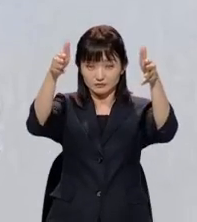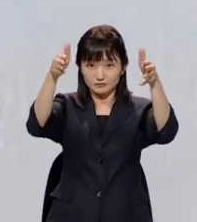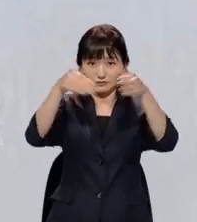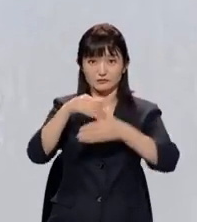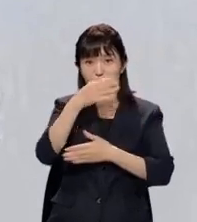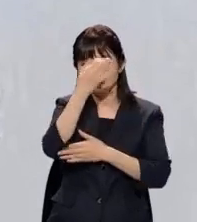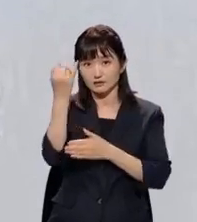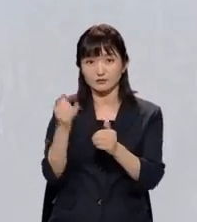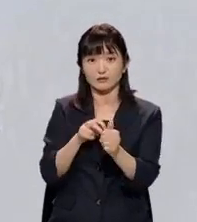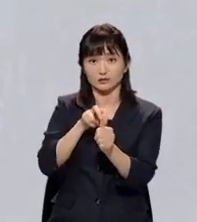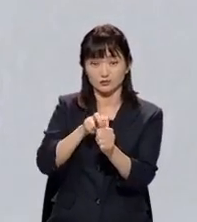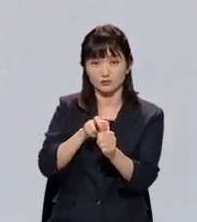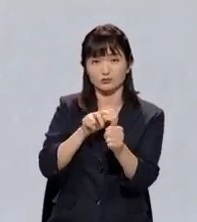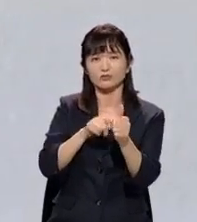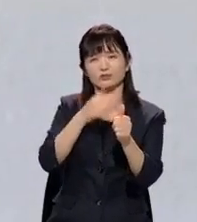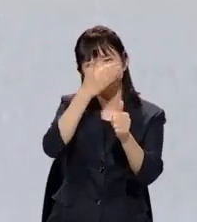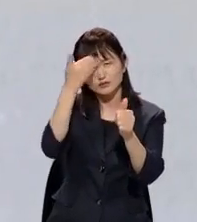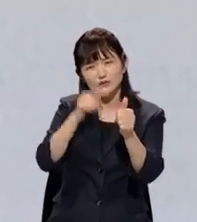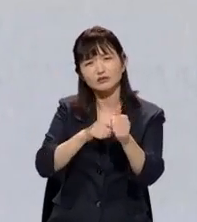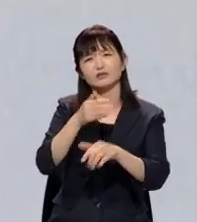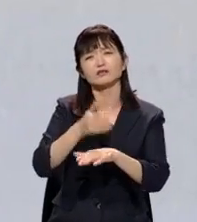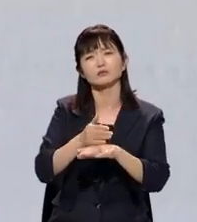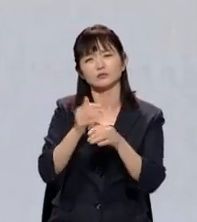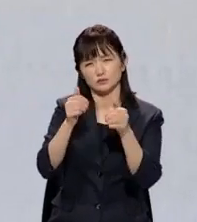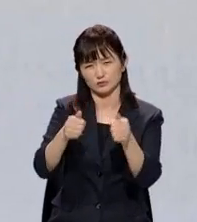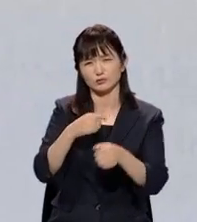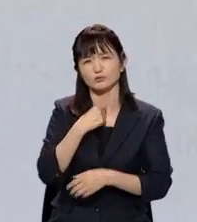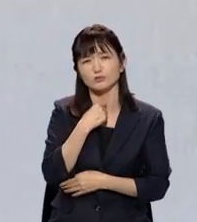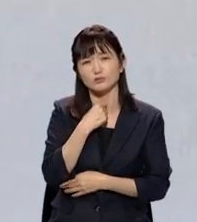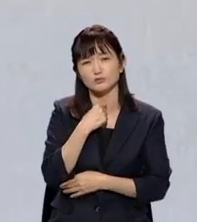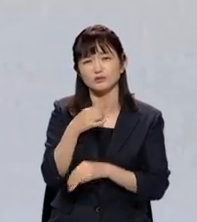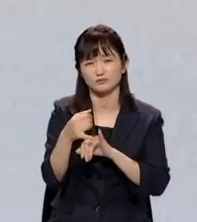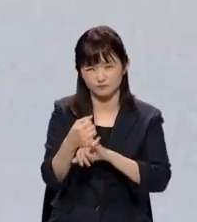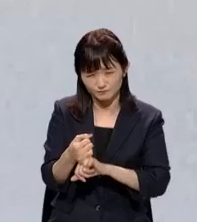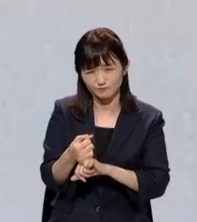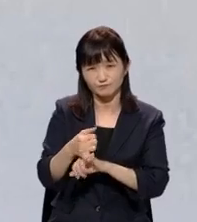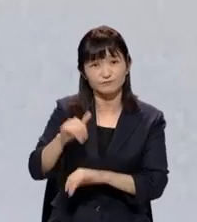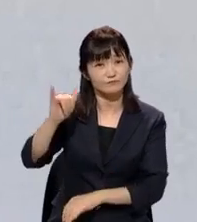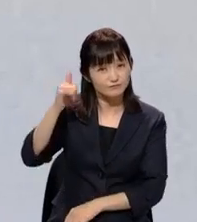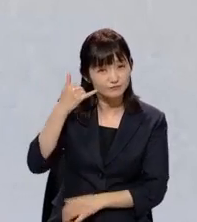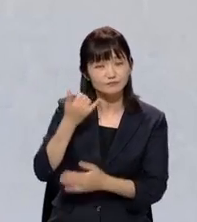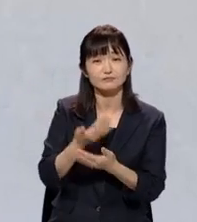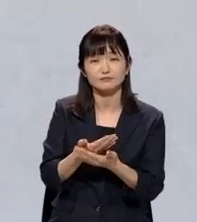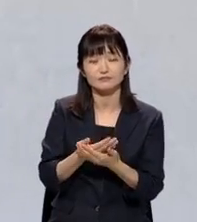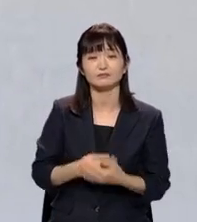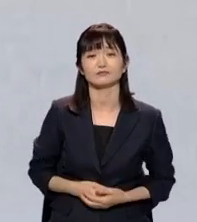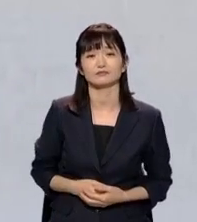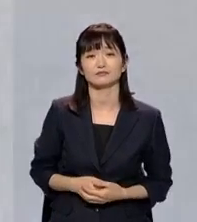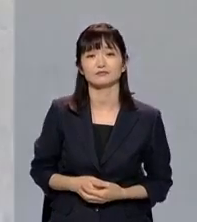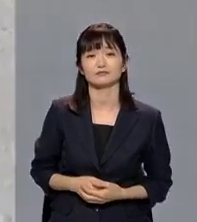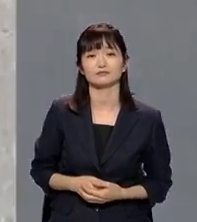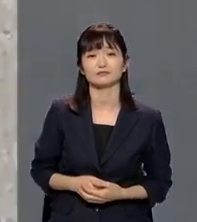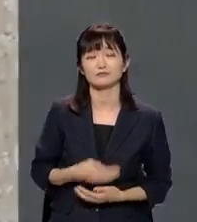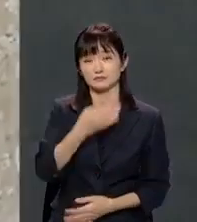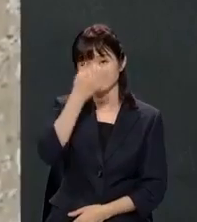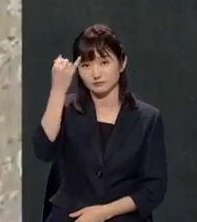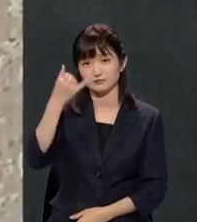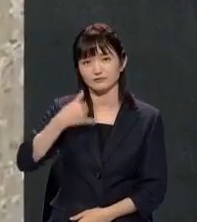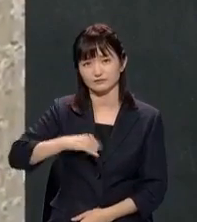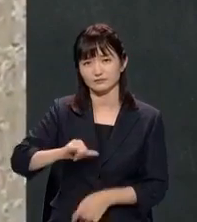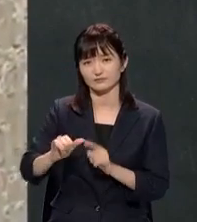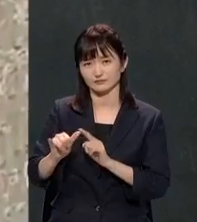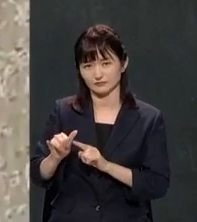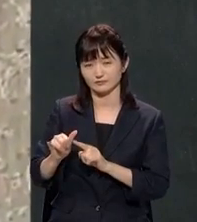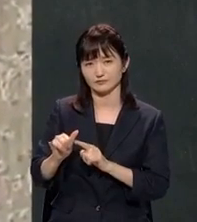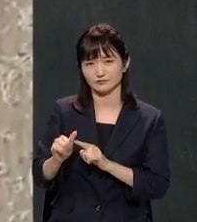업어서 올라간 그 청년부 감사 인사 드리고 싶은데 꼭 좀 연락 주세요 라면서 그 할머니네